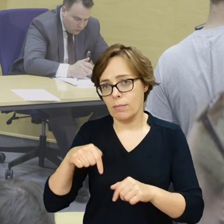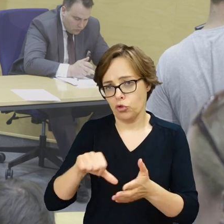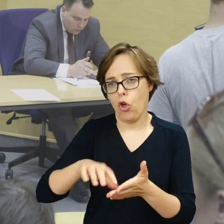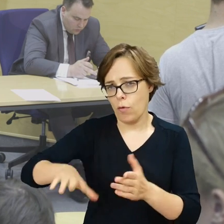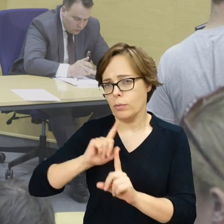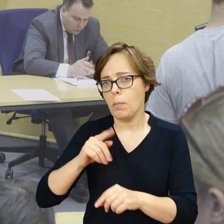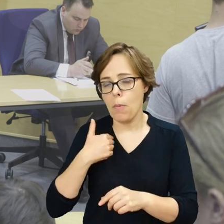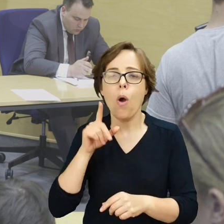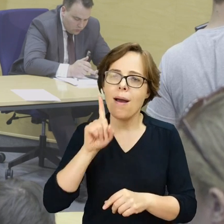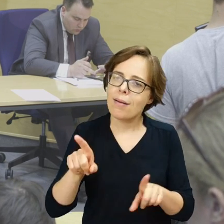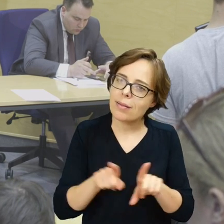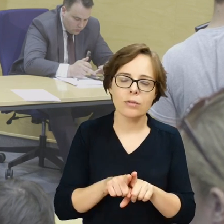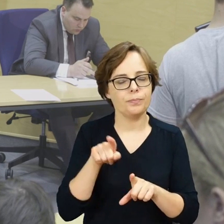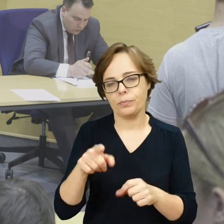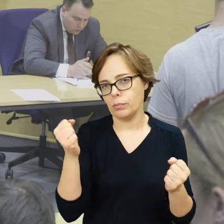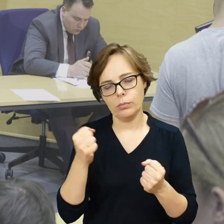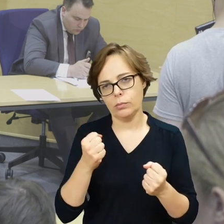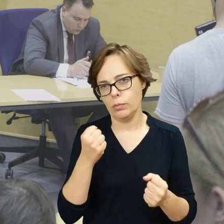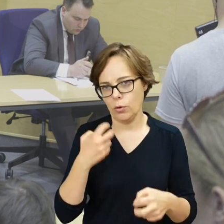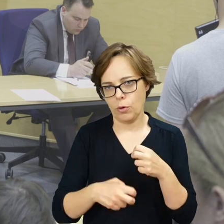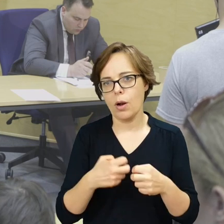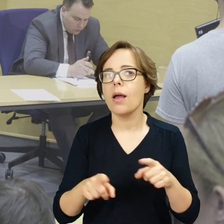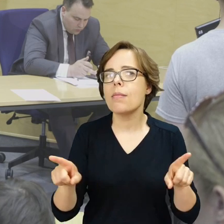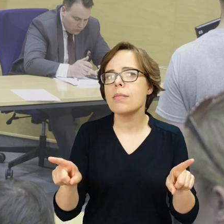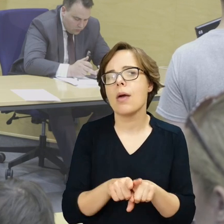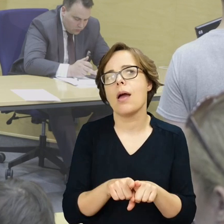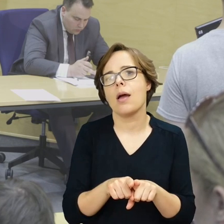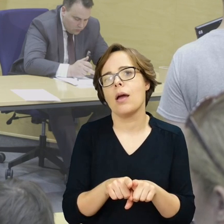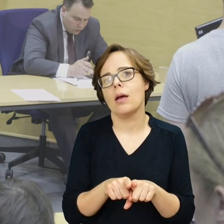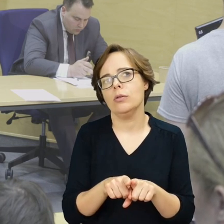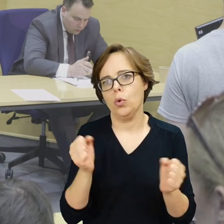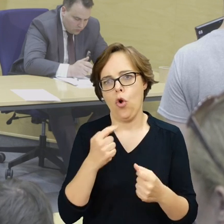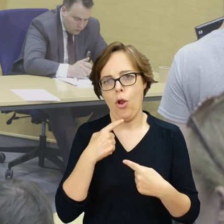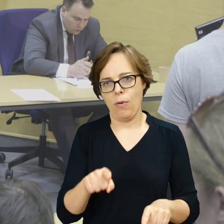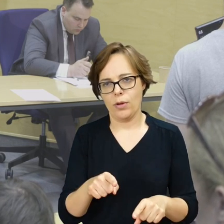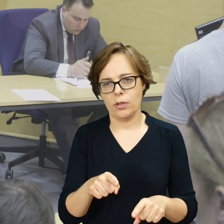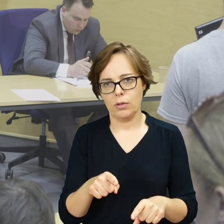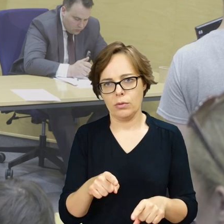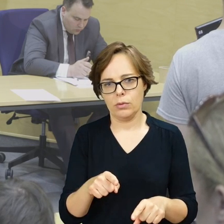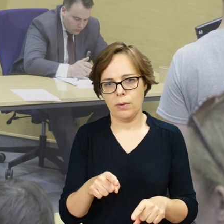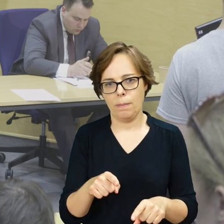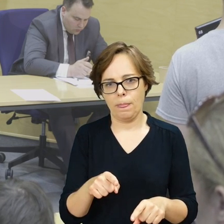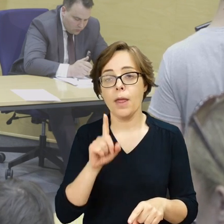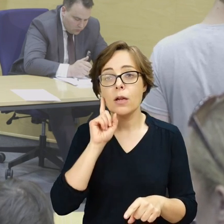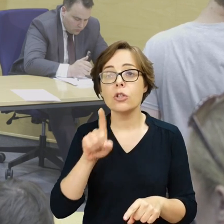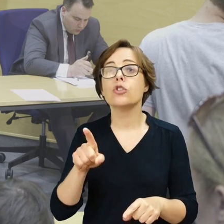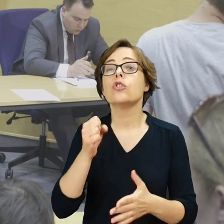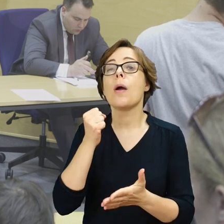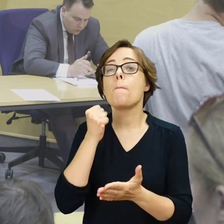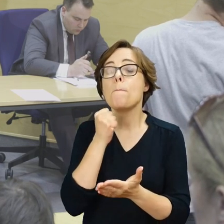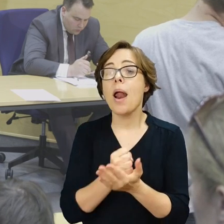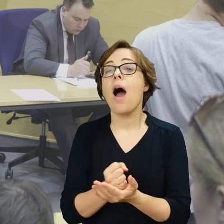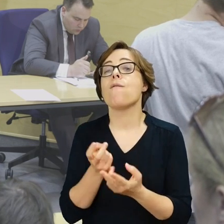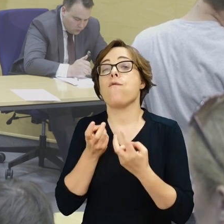duży ciężar i duże odium, że prawotwórstwo wyszło nam poza ten organ, do którego